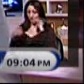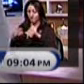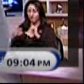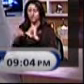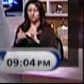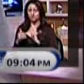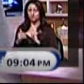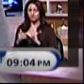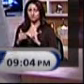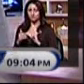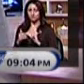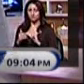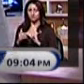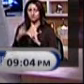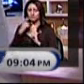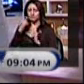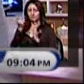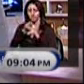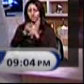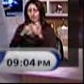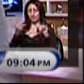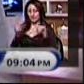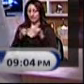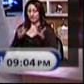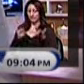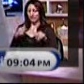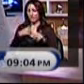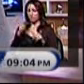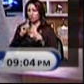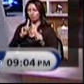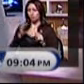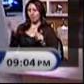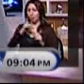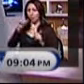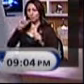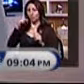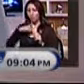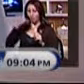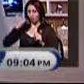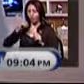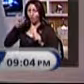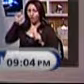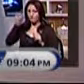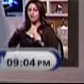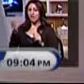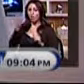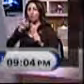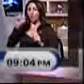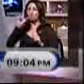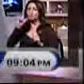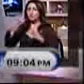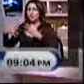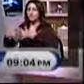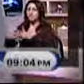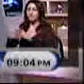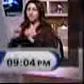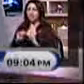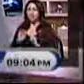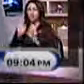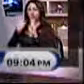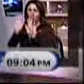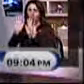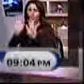اخوان، حتى في التعليقات الانترنت يقولك على فكرة انا مش اخوان، فتعرف انه اخوان. فهم عندهم الحكاية دي، يعني